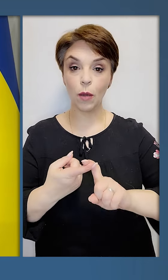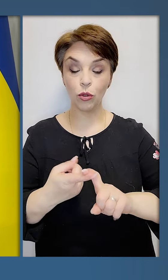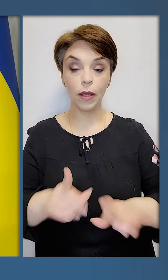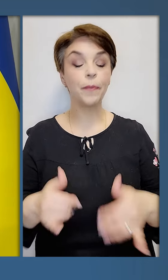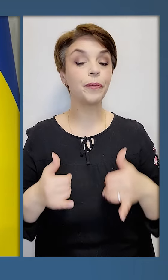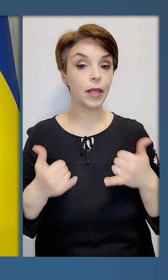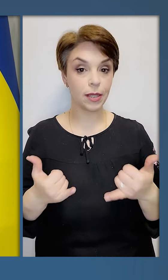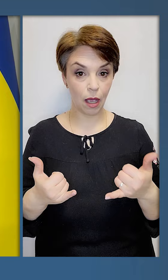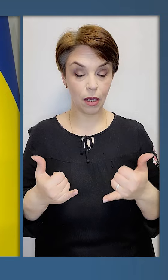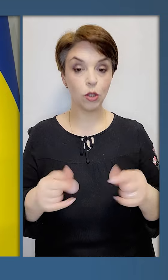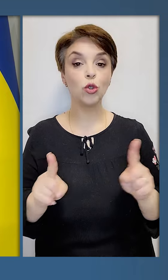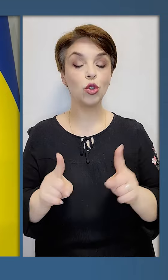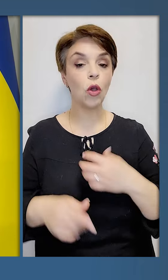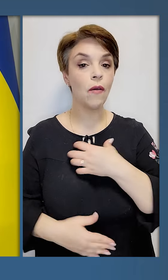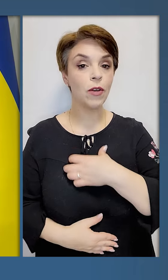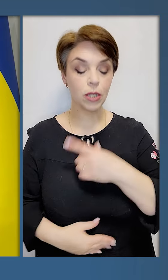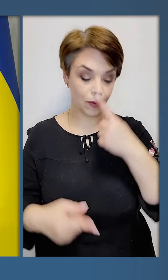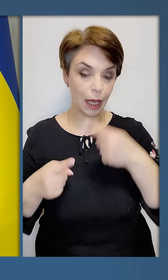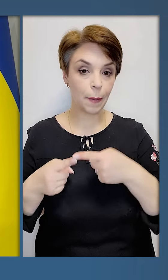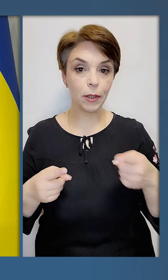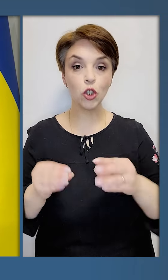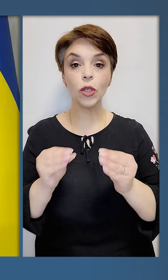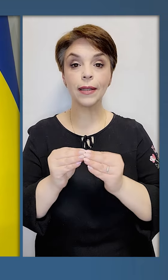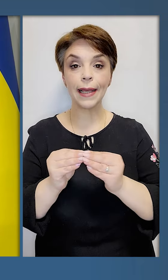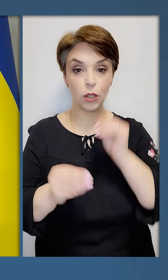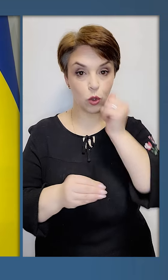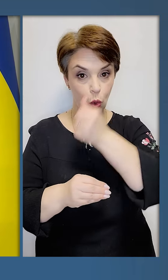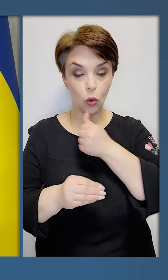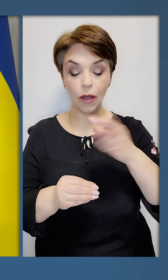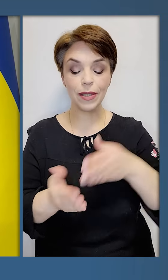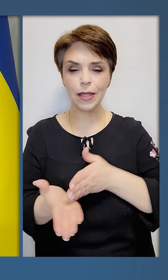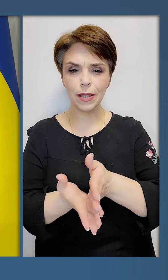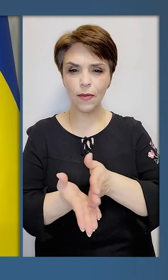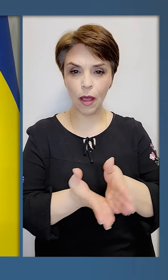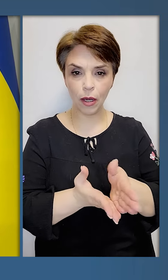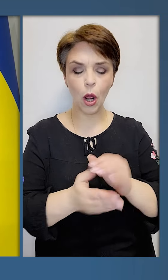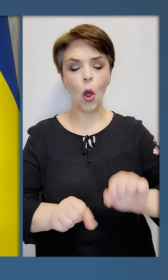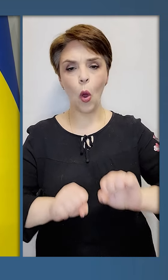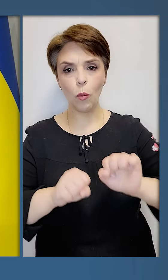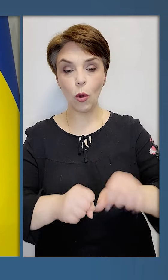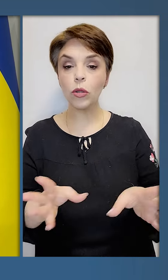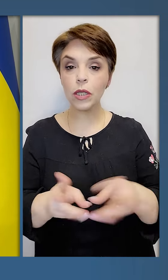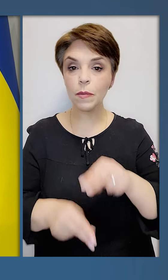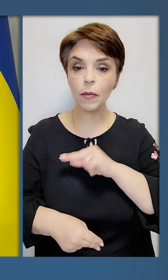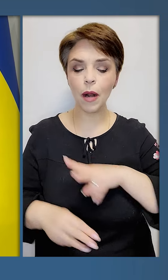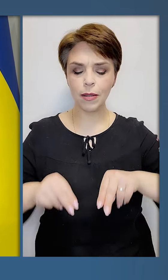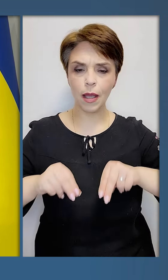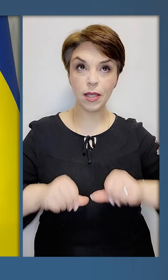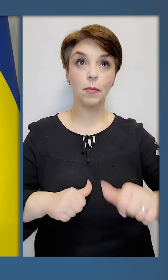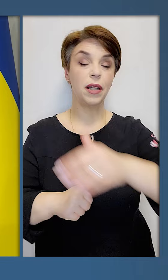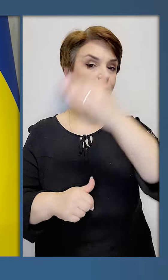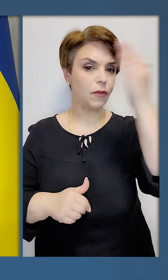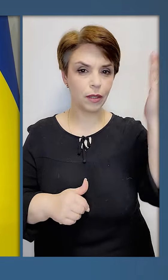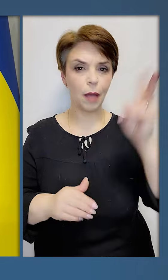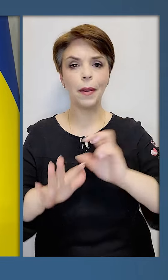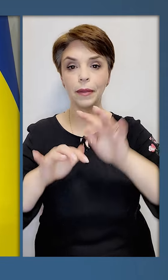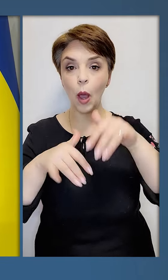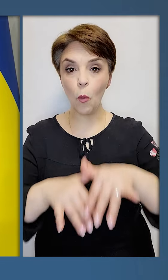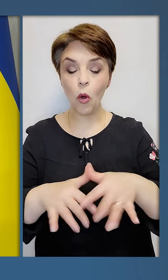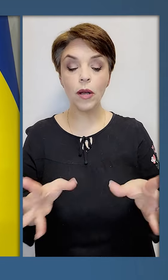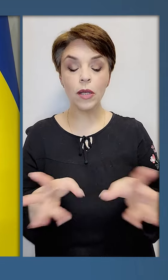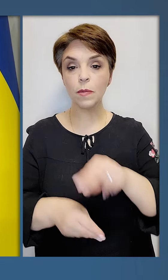взаємодії зараз і, що важливо, найближчі 10 років. Всі сфери оборонна співпраця на землі, в небі,